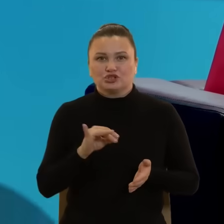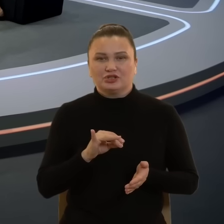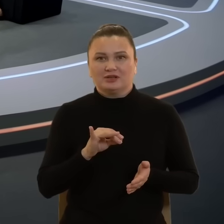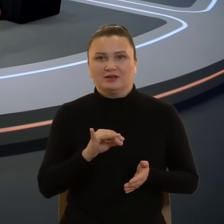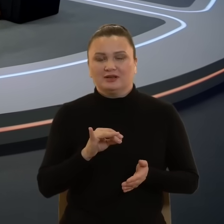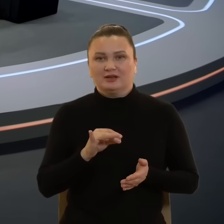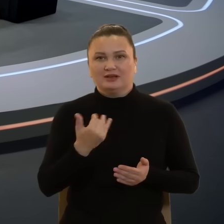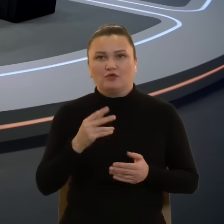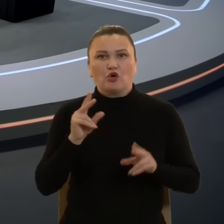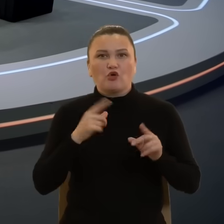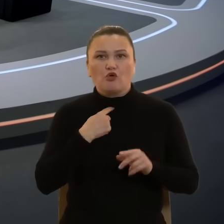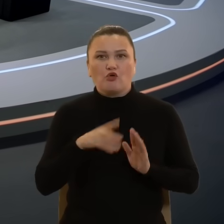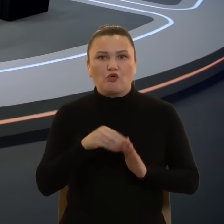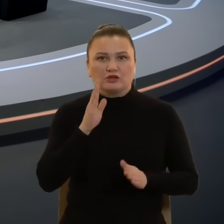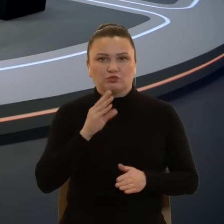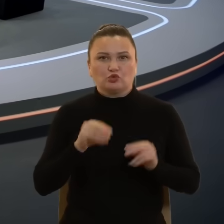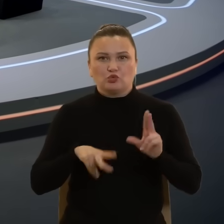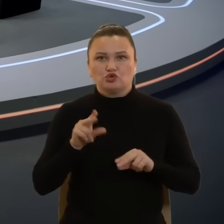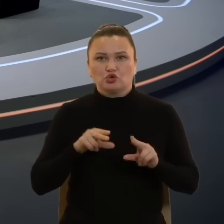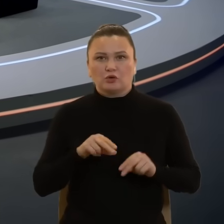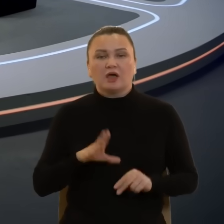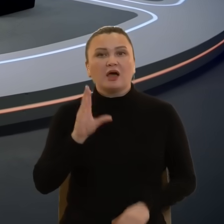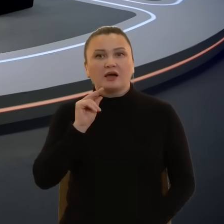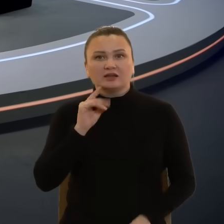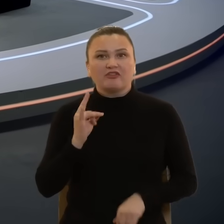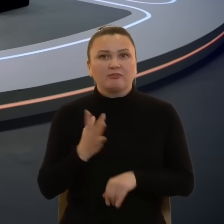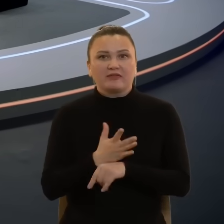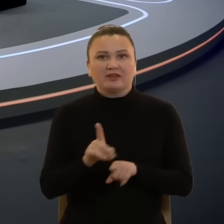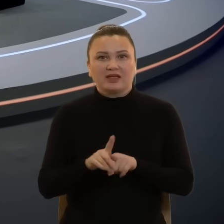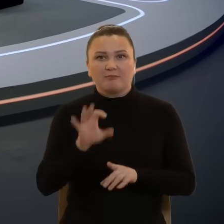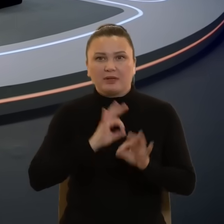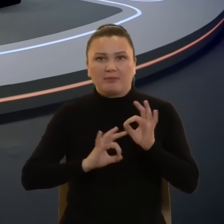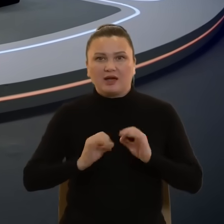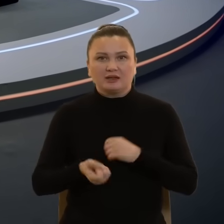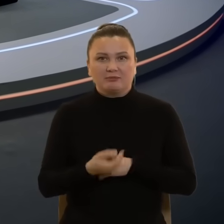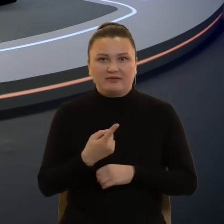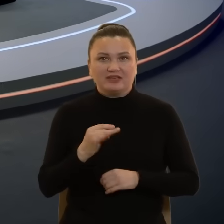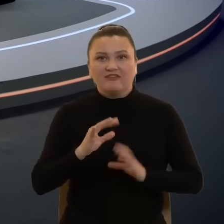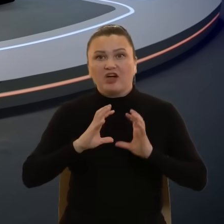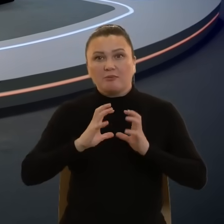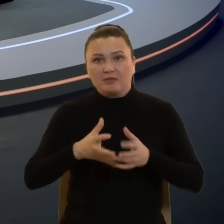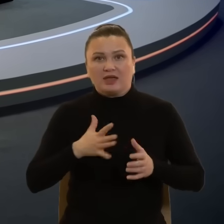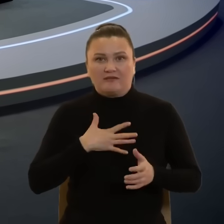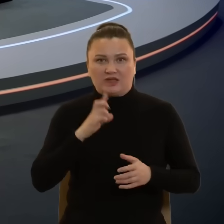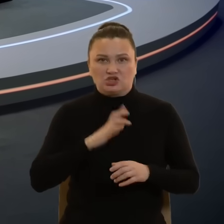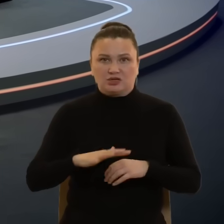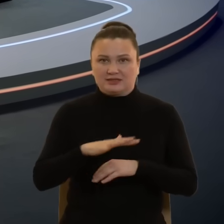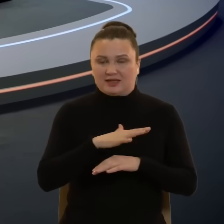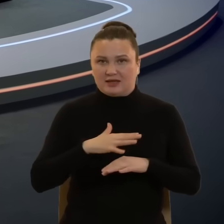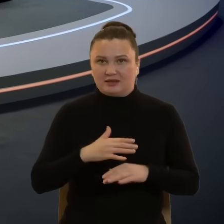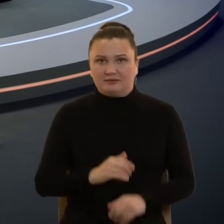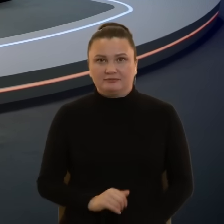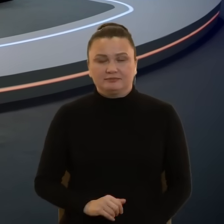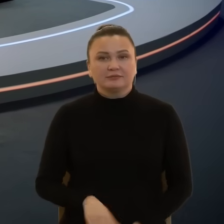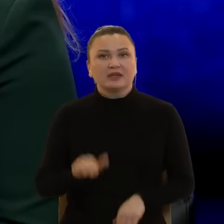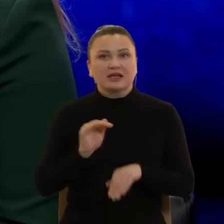учтен. А когда вообще впервые такие препараты появились и в мире, и в нашей стране? Ну, на